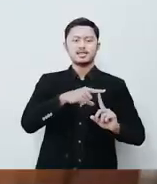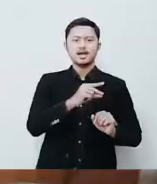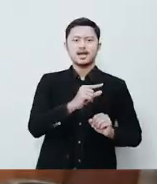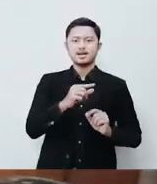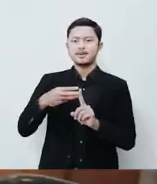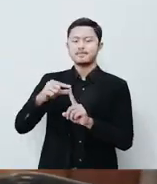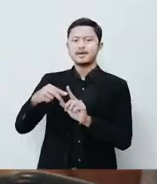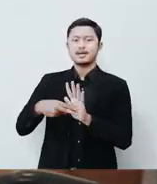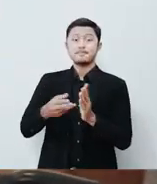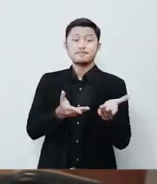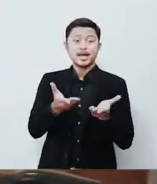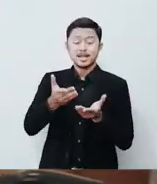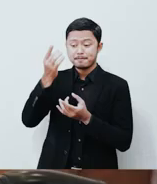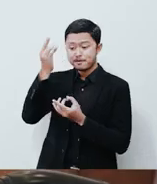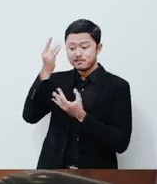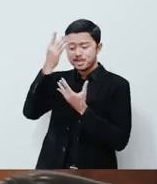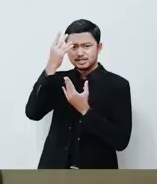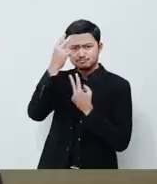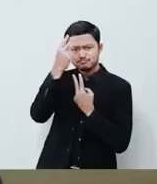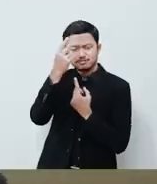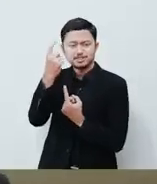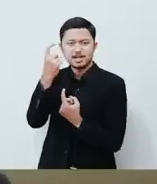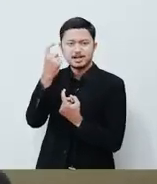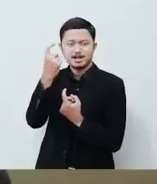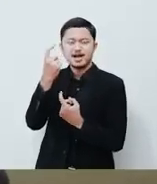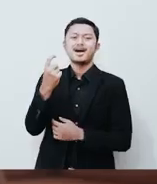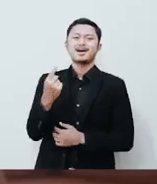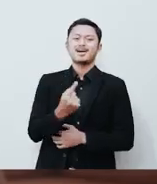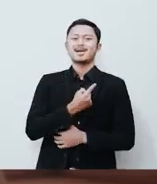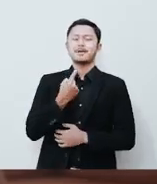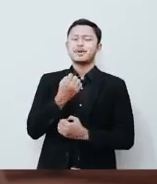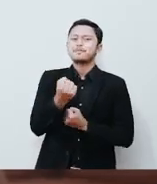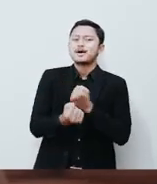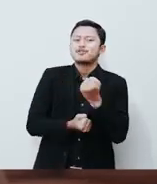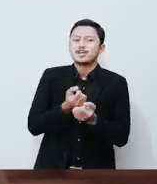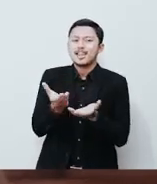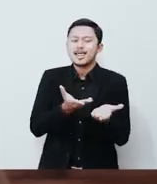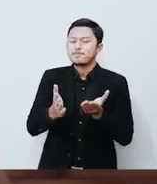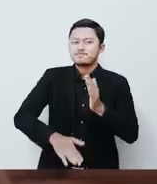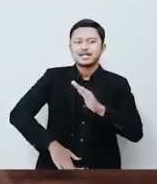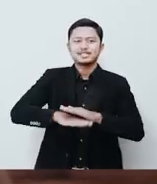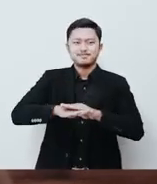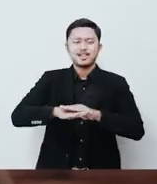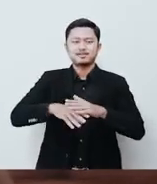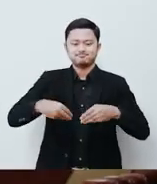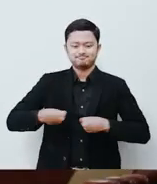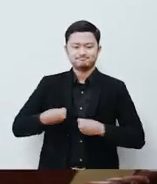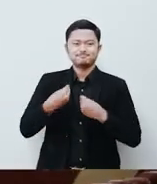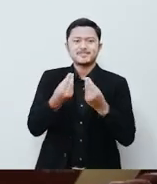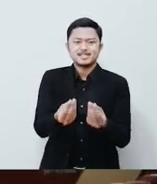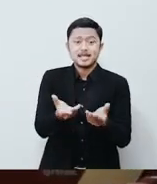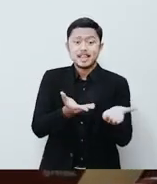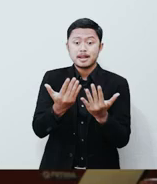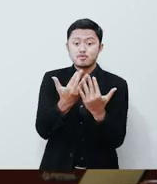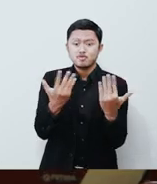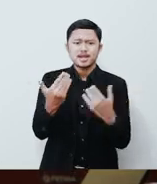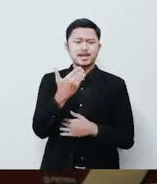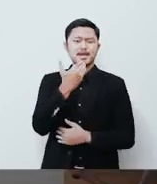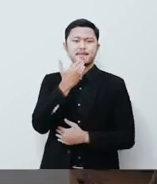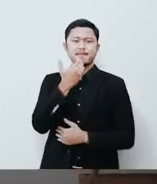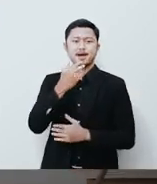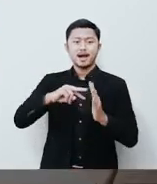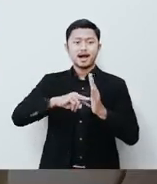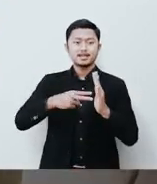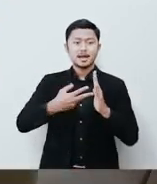BPN, melayani, profesional, terpercaya, kami memberikan layanan prima dengan memudahkan layanan publik